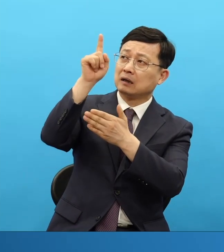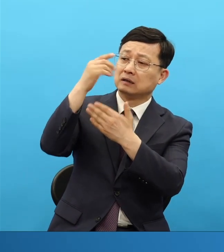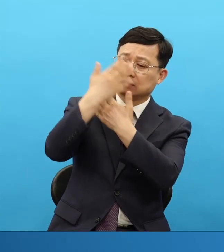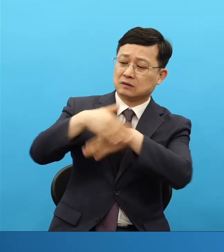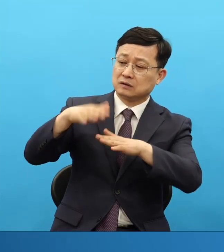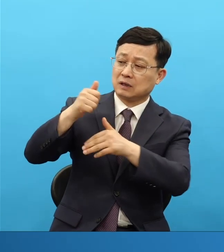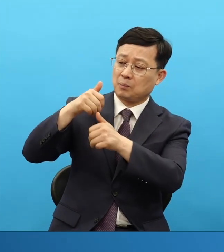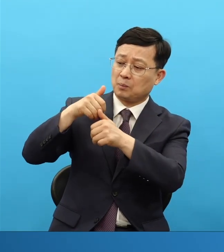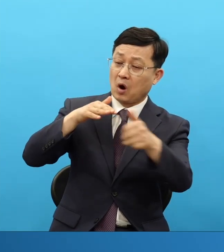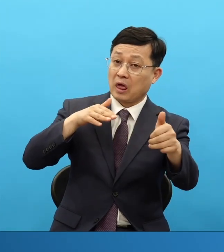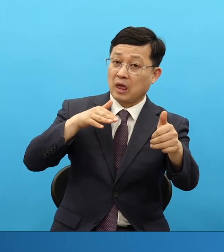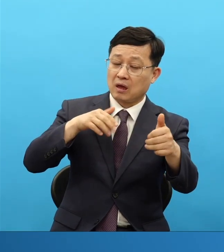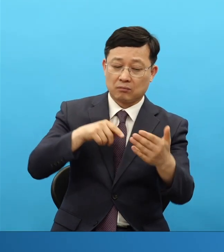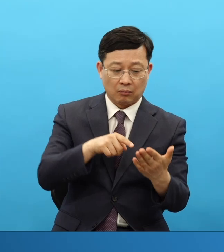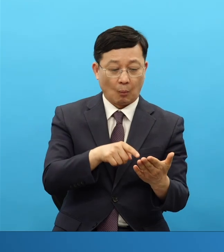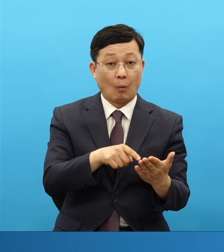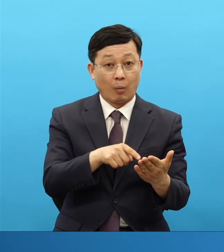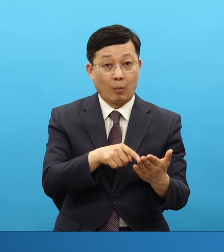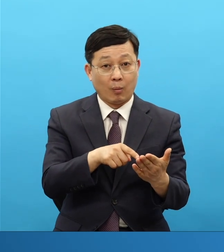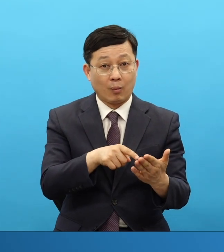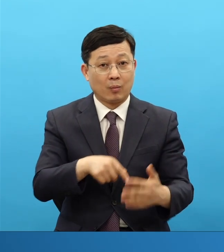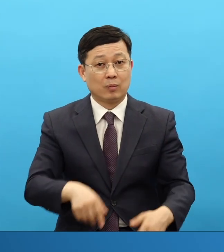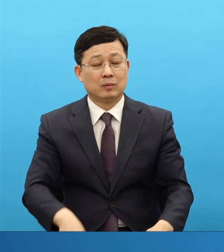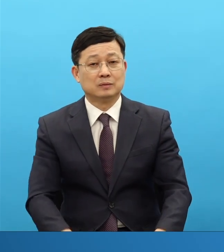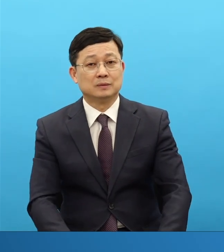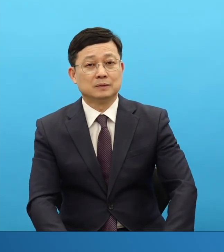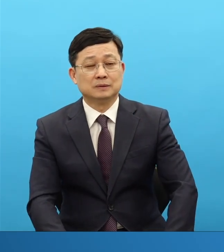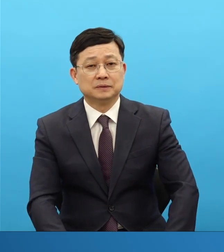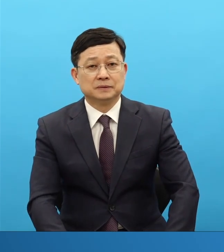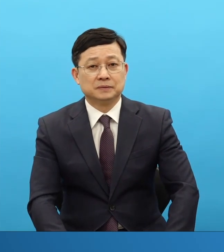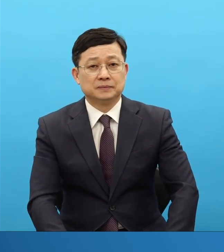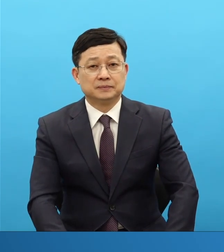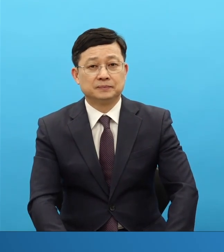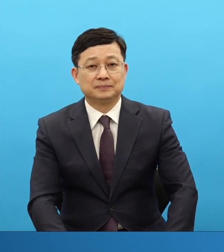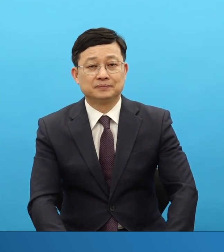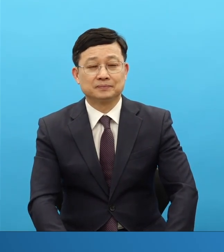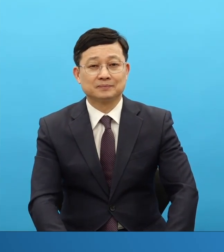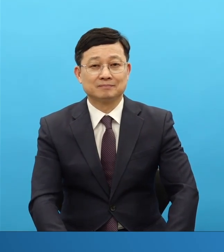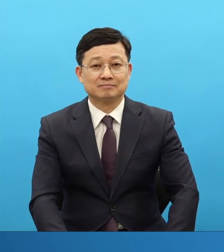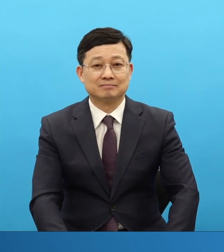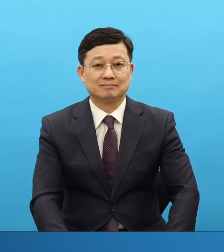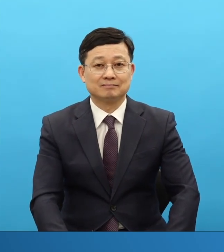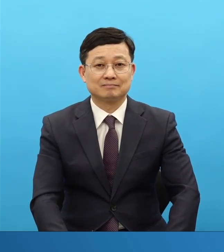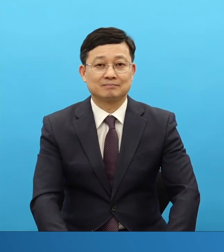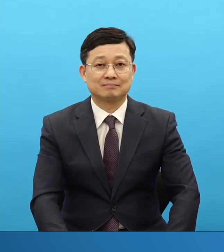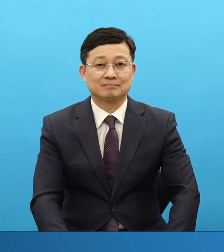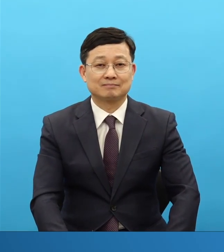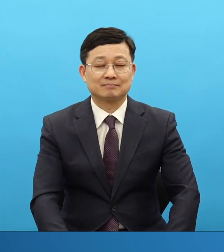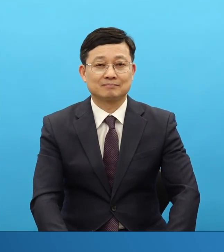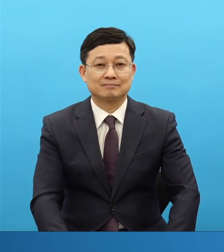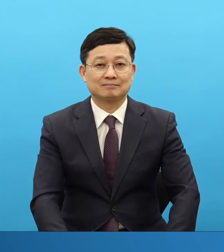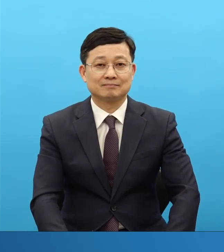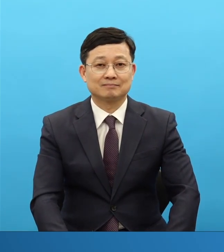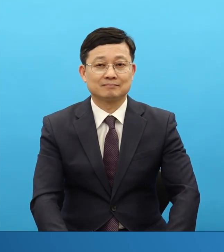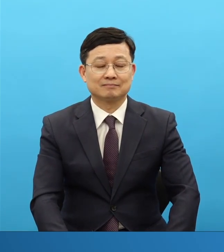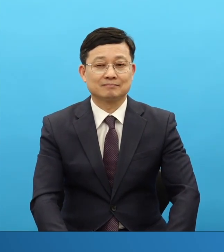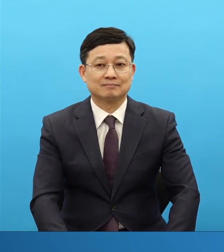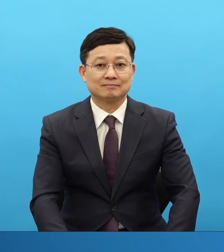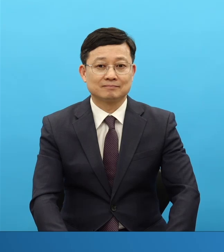천사장을 보내셨다고 기록되어 있어요. At Daniel 10, verse 10 to 20, the moment that Daniel held the accurate covenant and began to pray, God said that he sent his archangel.